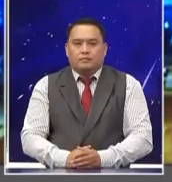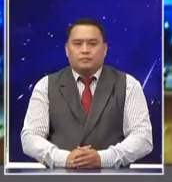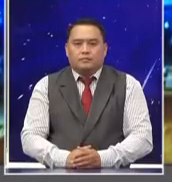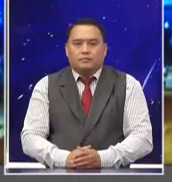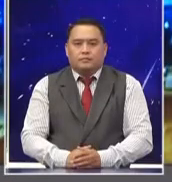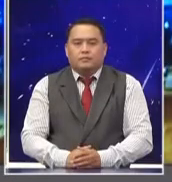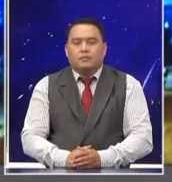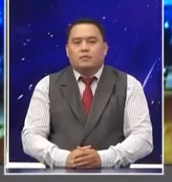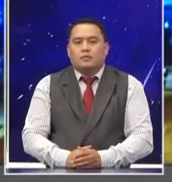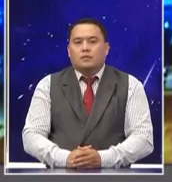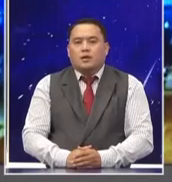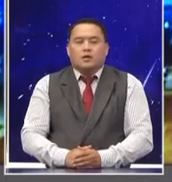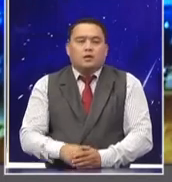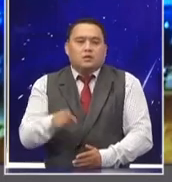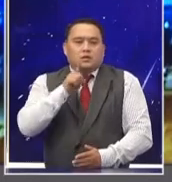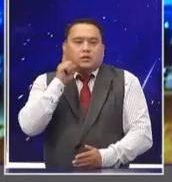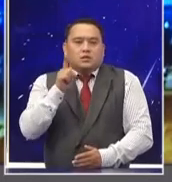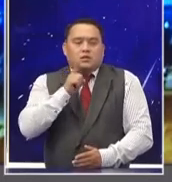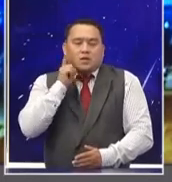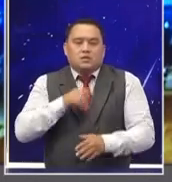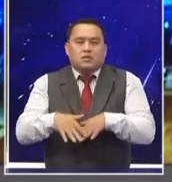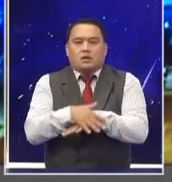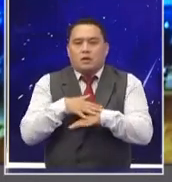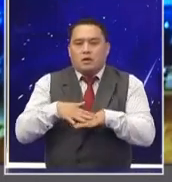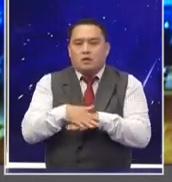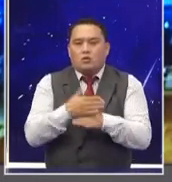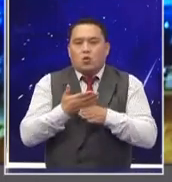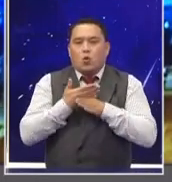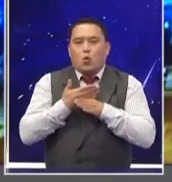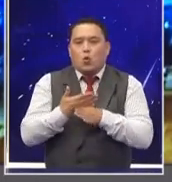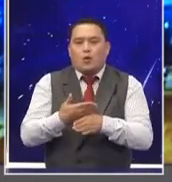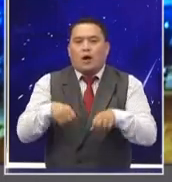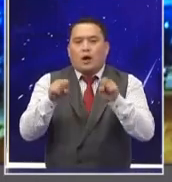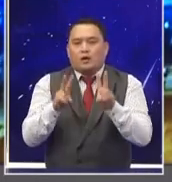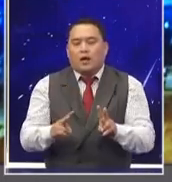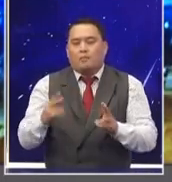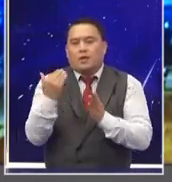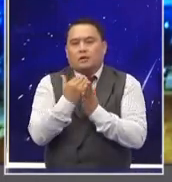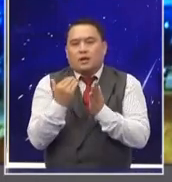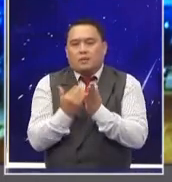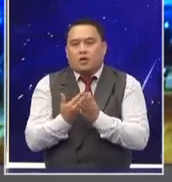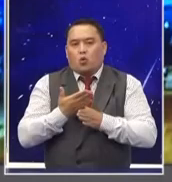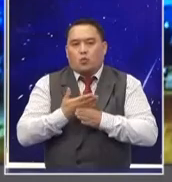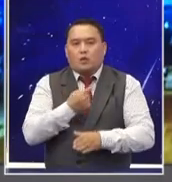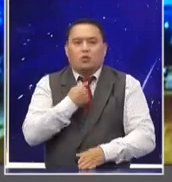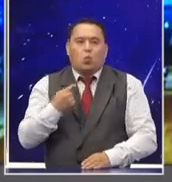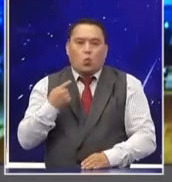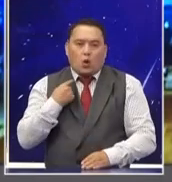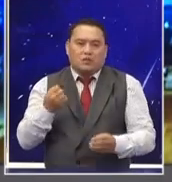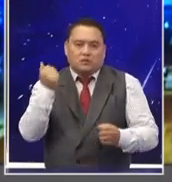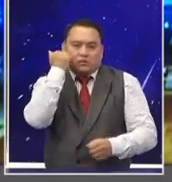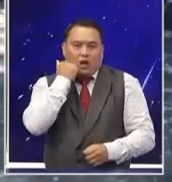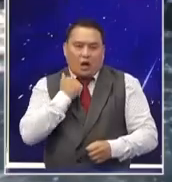Апгрейд бағдарламасы аясында жасыл елдіктер республика көлемінде мұқтаж адамдарға көмек көрсетеді. Бұл жолы олар Талдықорғандағы